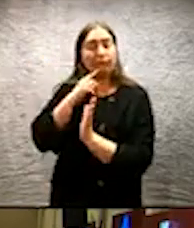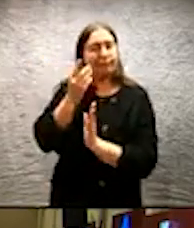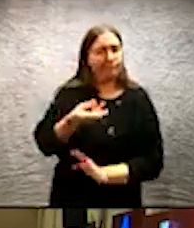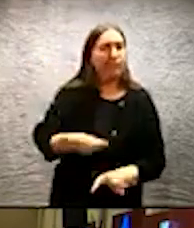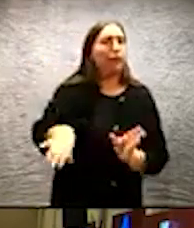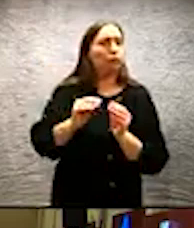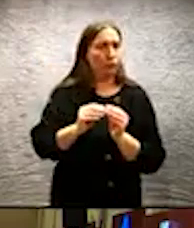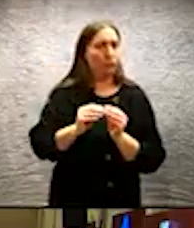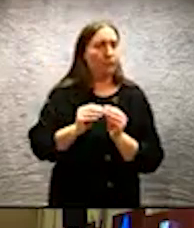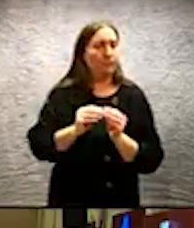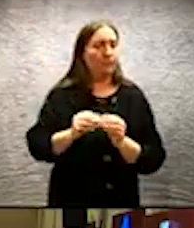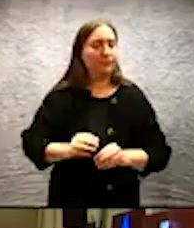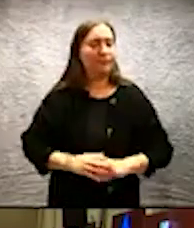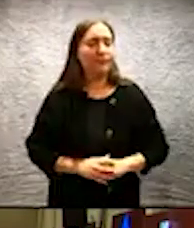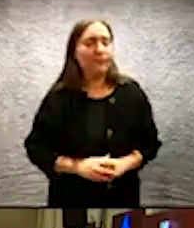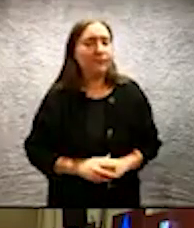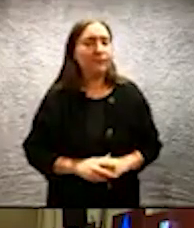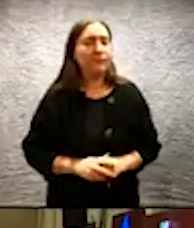ajouter.